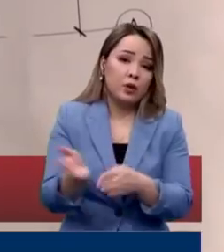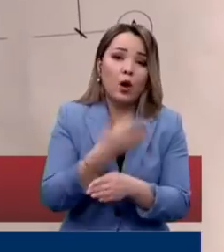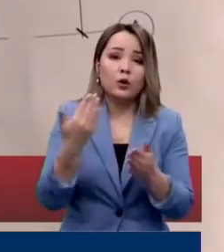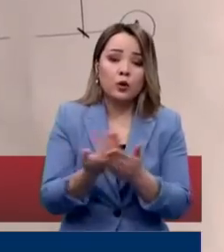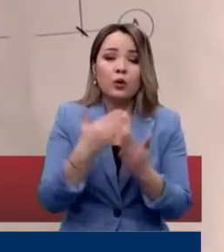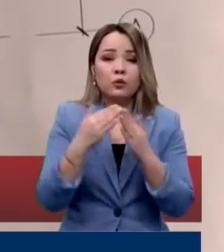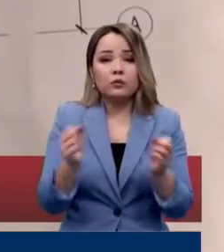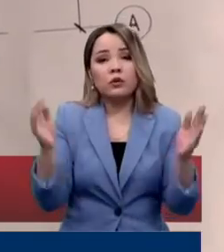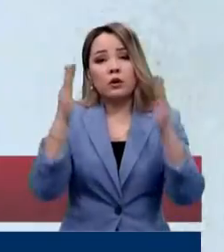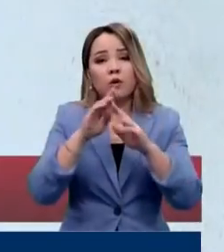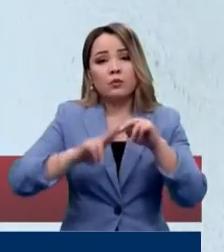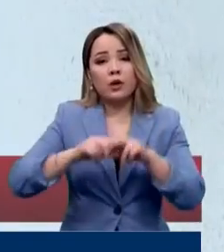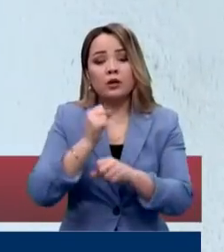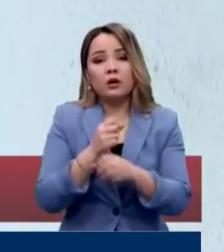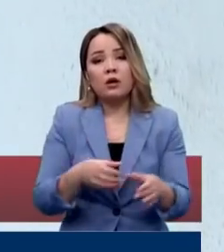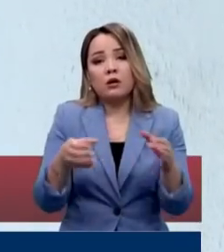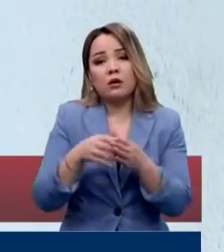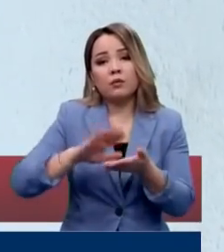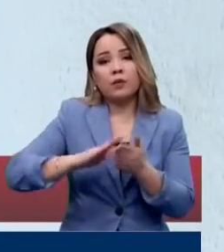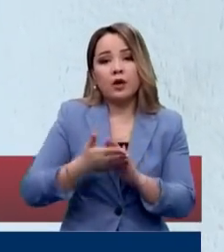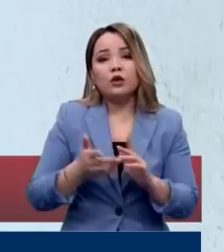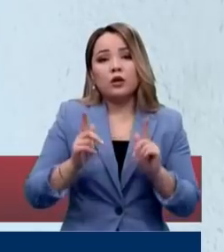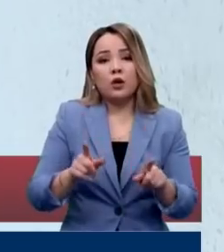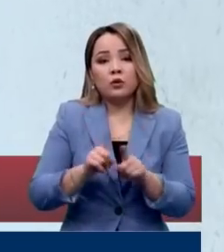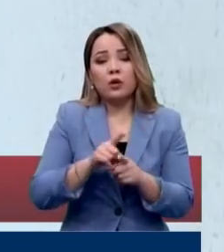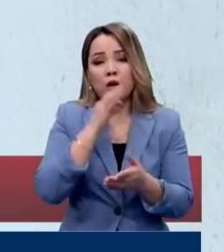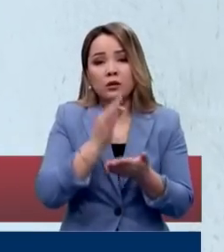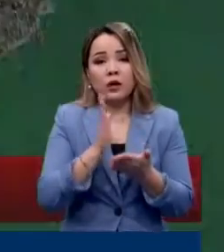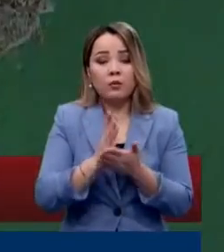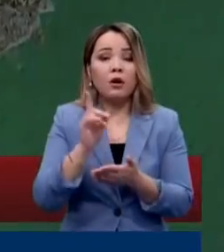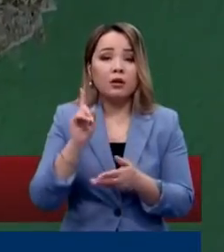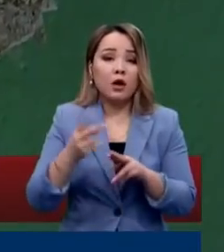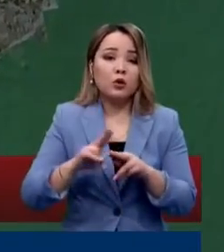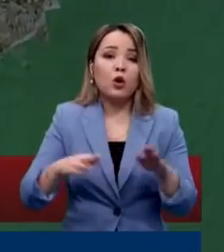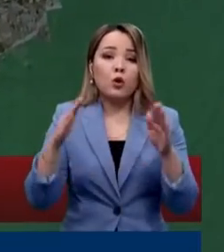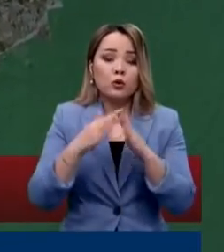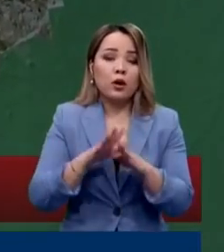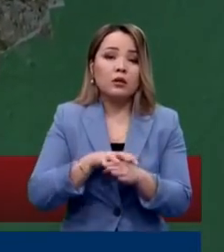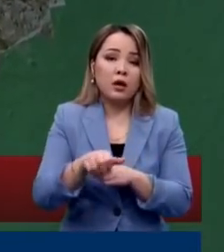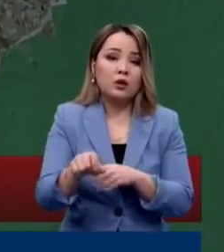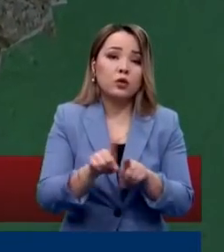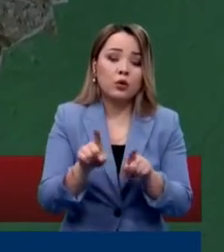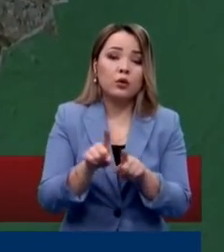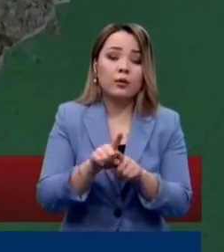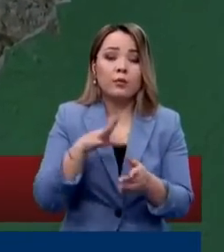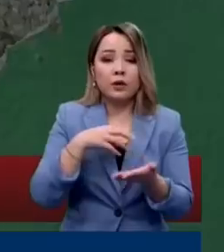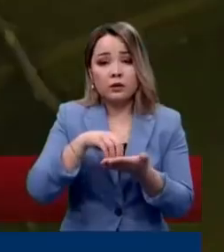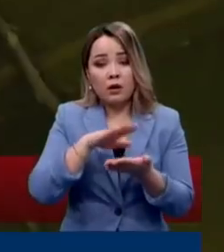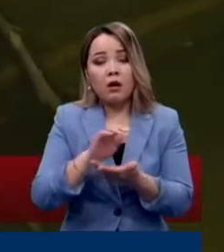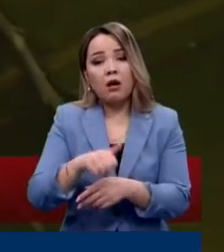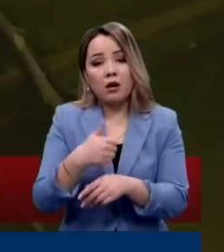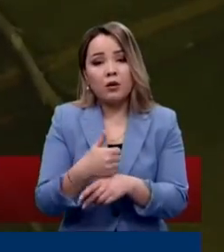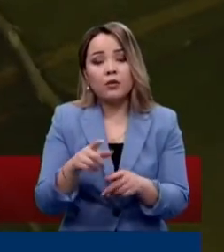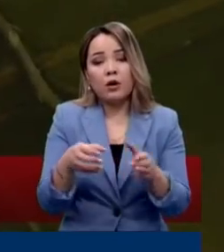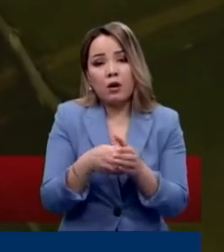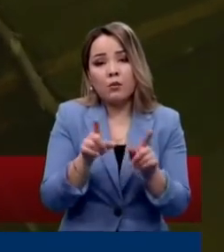пәтер берсе екен дейді. Құрылыс компаниясымен келісім шарт та жасасып қойған. Алайда үй сүрілетіндердің қатарында болғанымен әкімдік